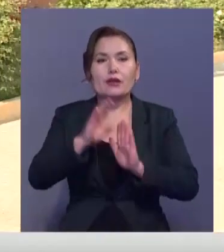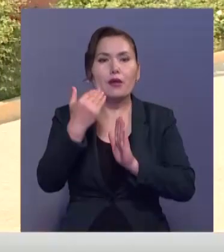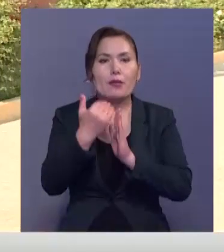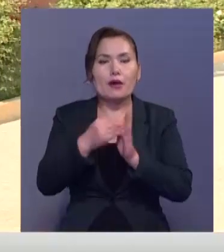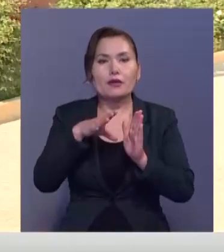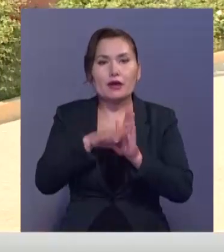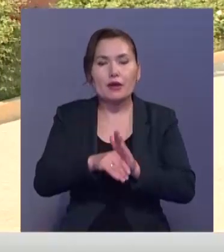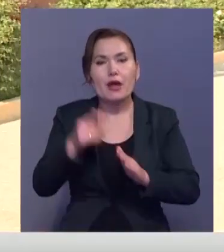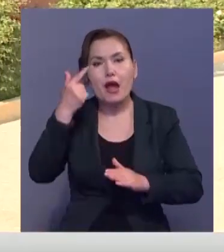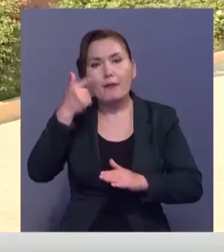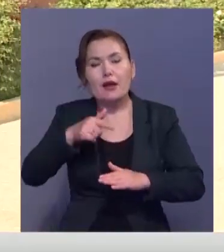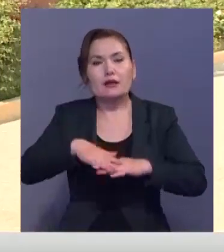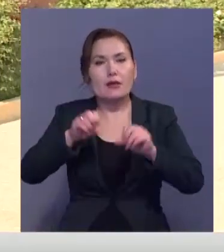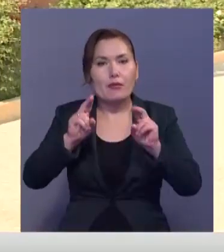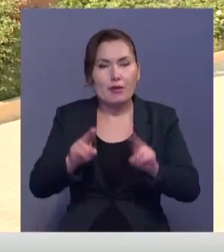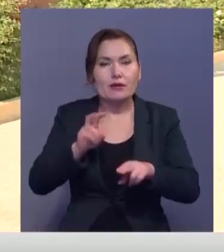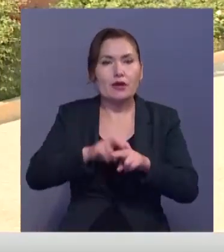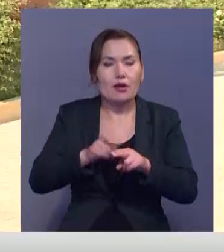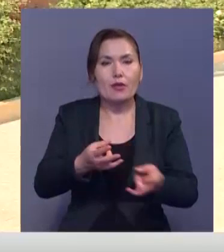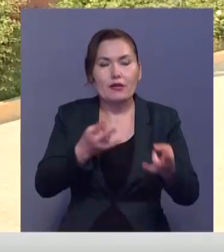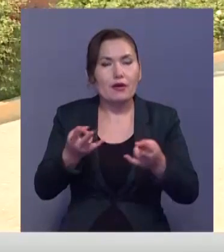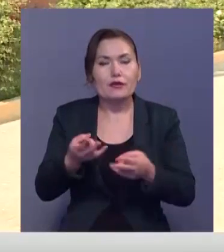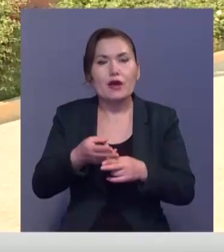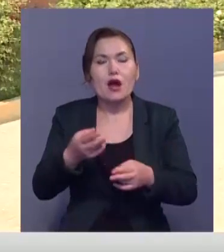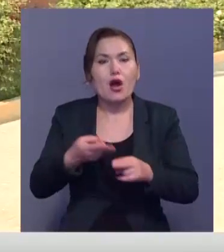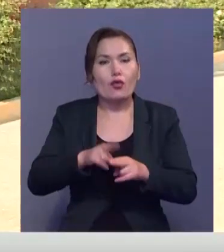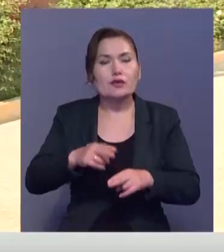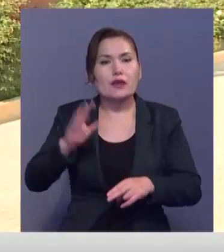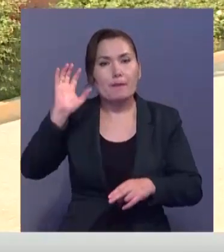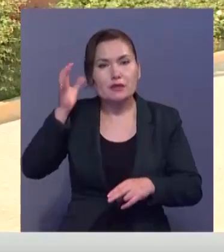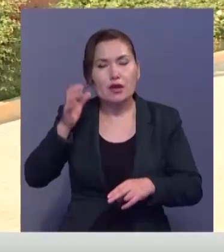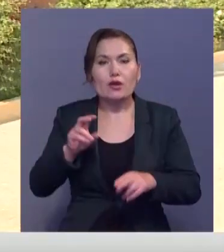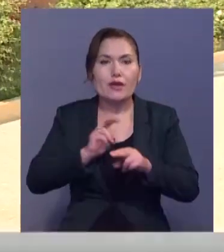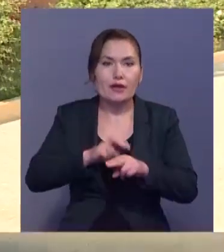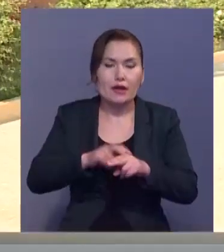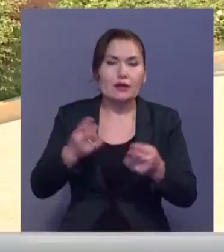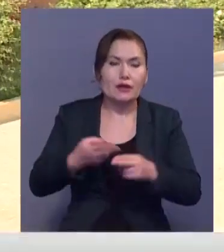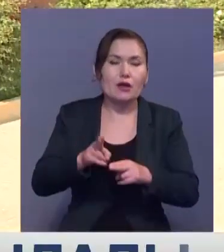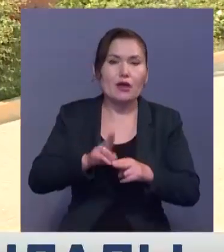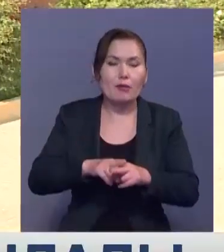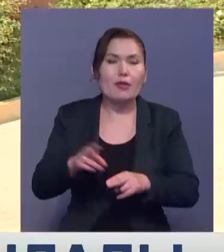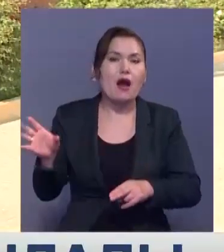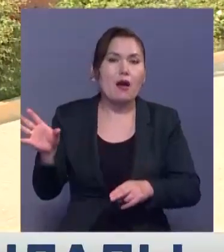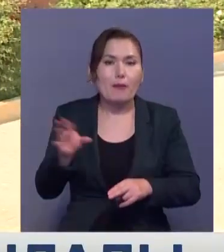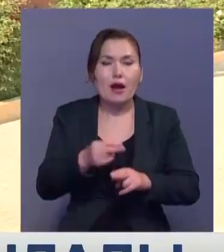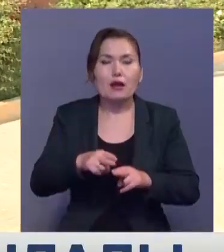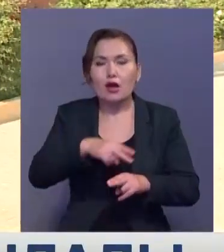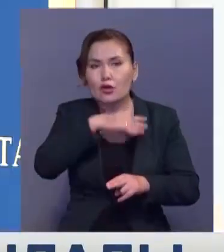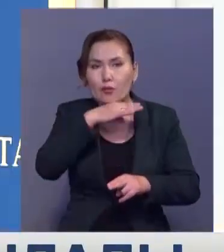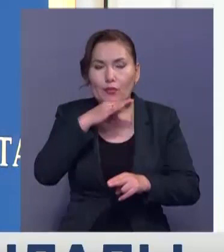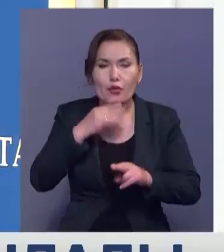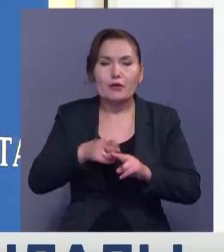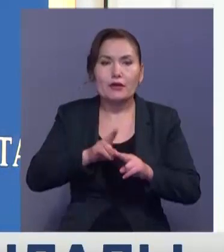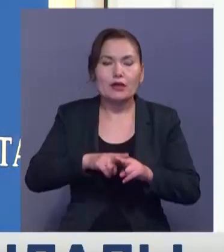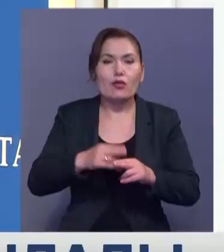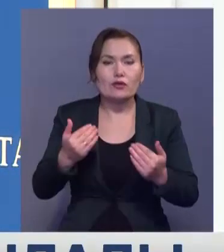болғандықтан білікті мамандарды қажет етеді. Бізге қазір психолог пен бір дәрігер жетіспей тұр. Әрине, хабарлама берілген соң түйіндемелер көптеп түсуде.